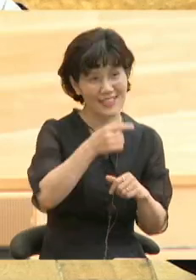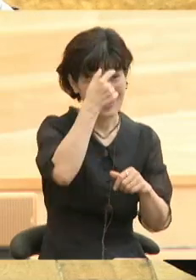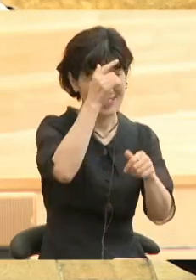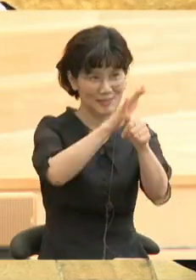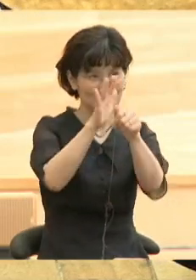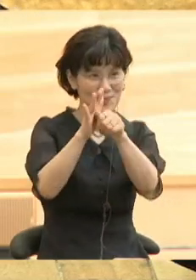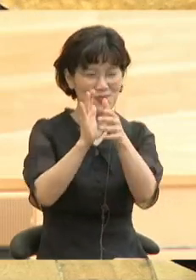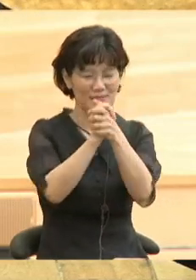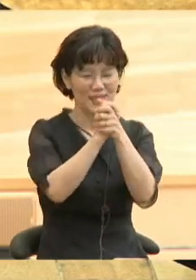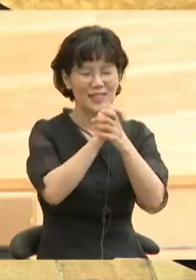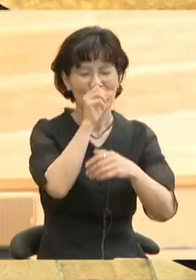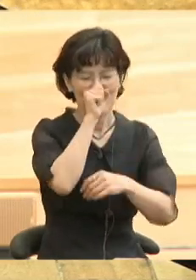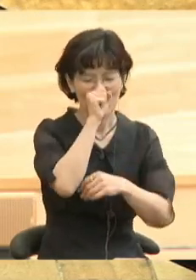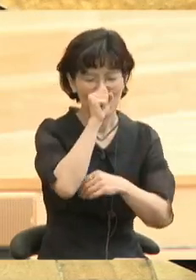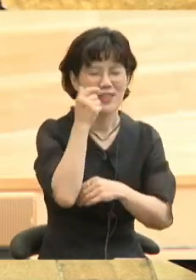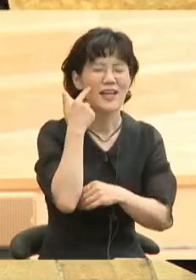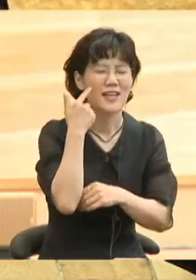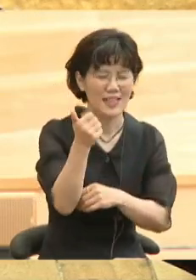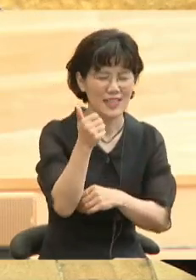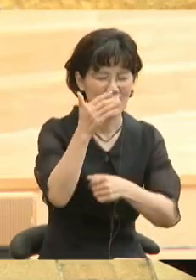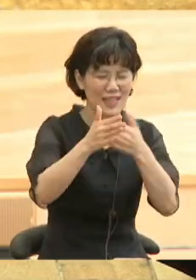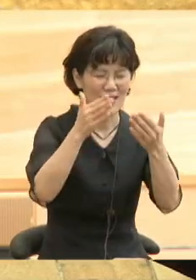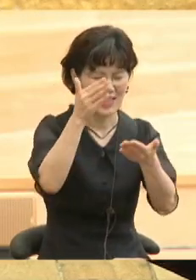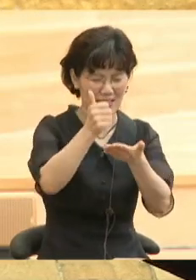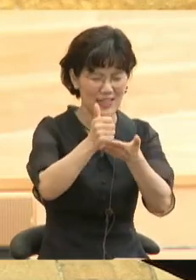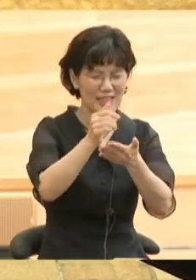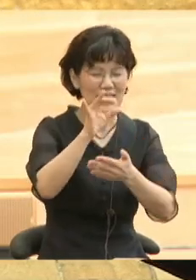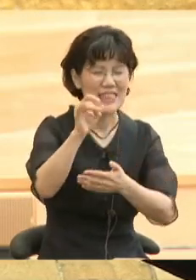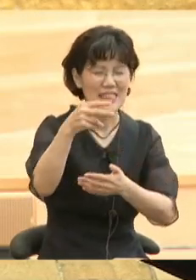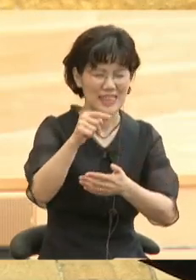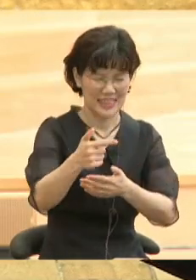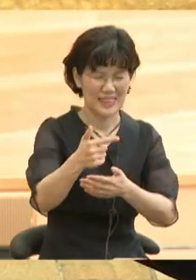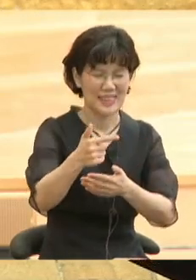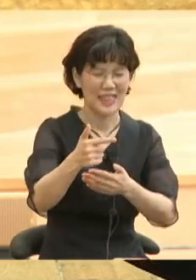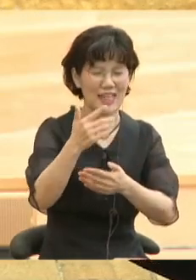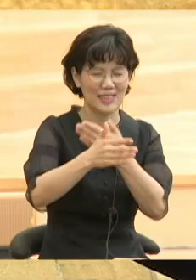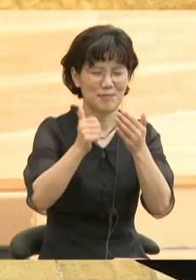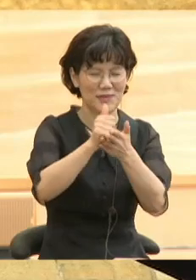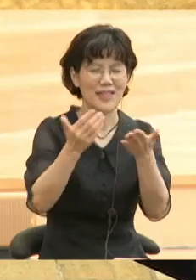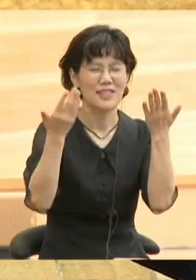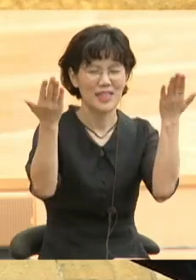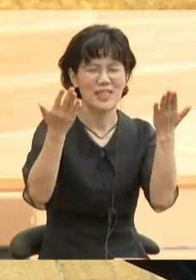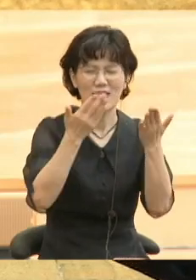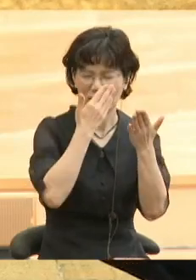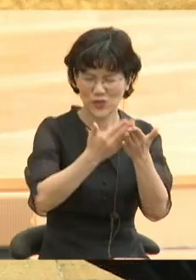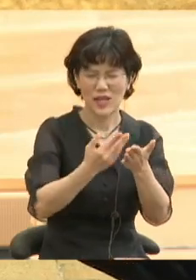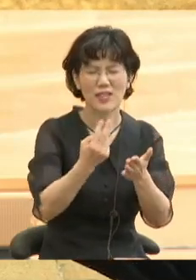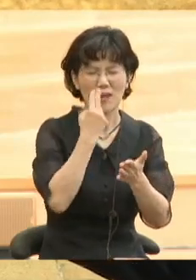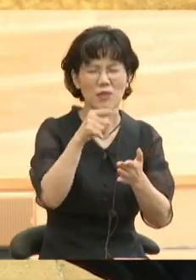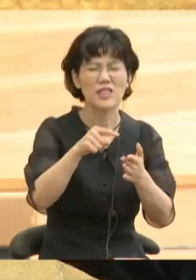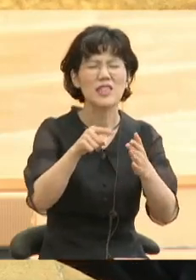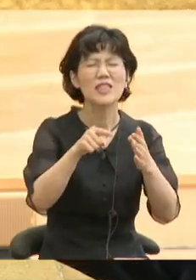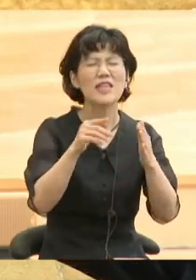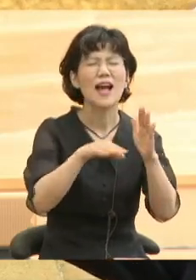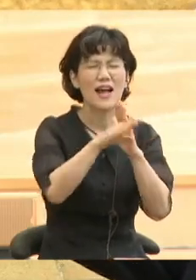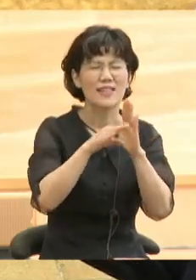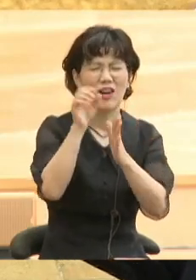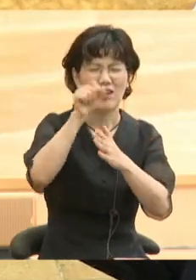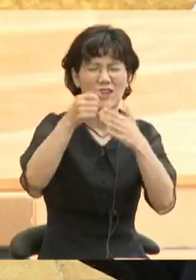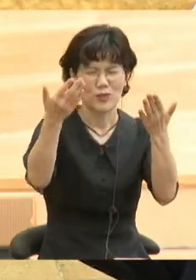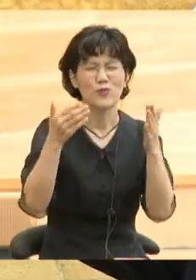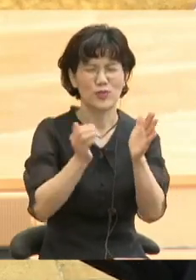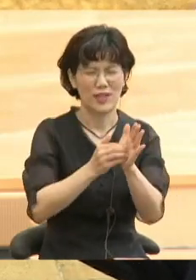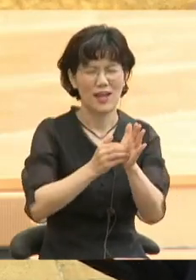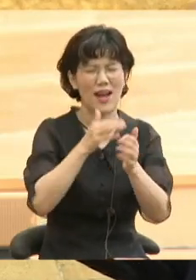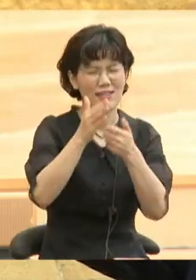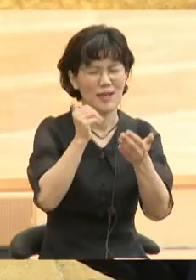기도할까요? 좋으신 아버지, 하나님, 이든이를 주님 앞에 올려드립니다. 귀한 생명을 이 가정에 허락하셨사오니